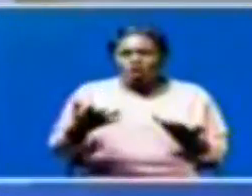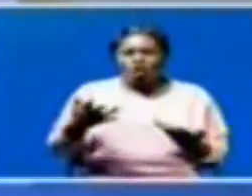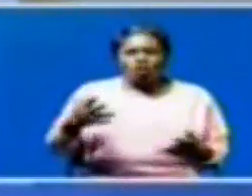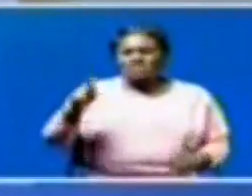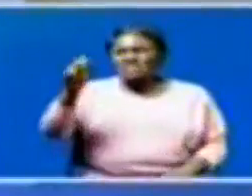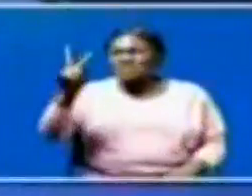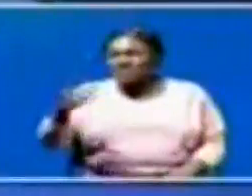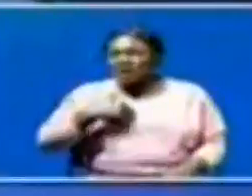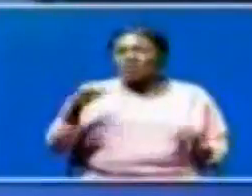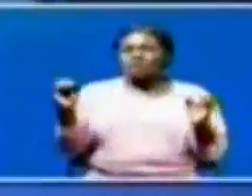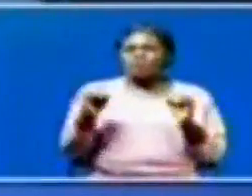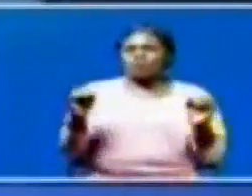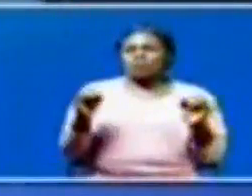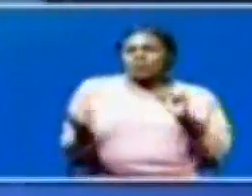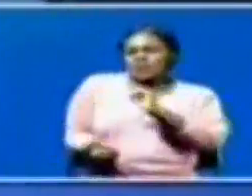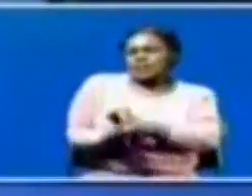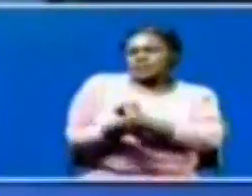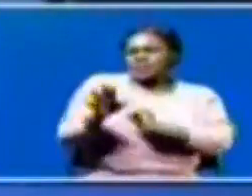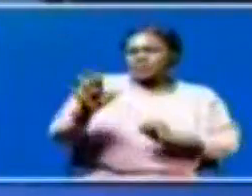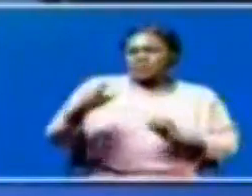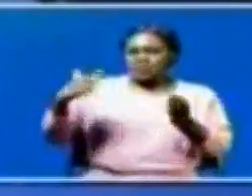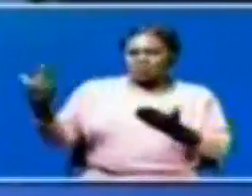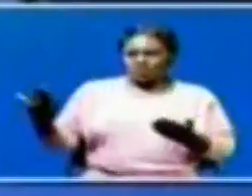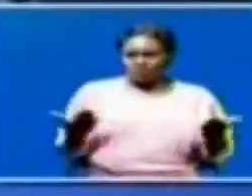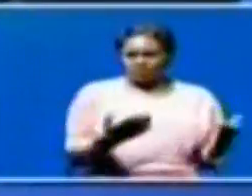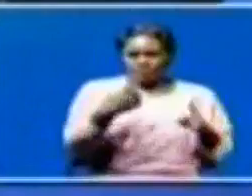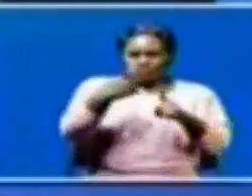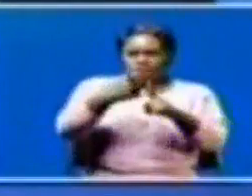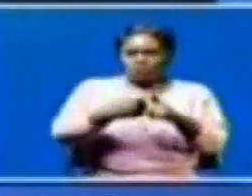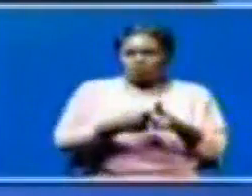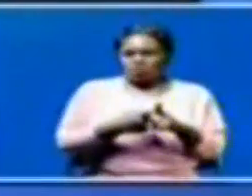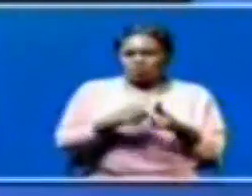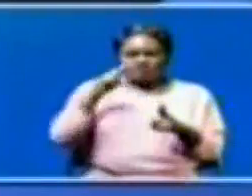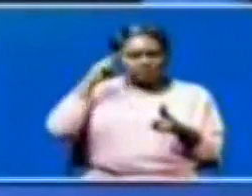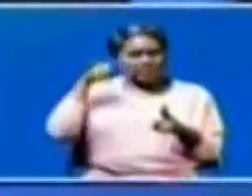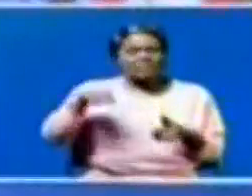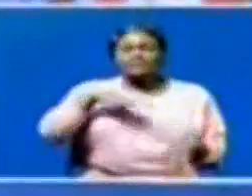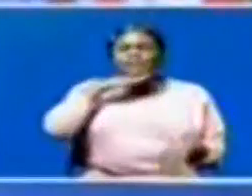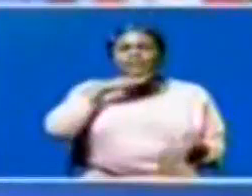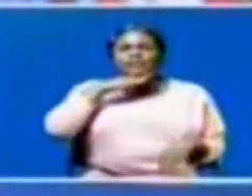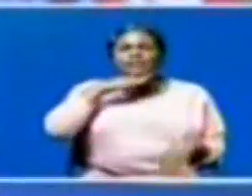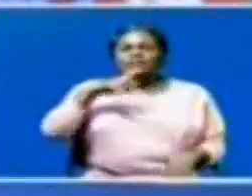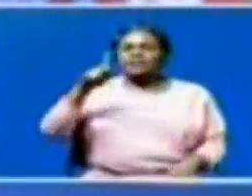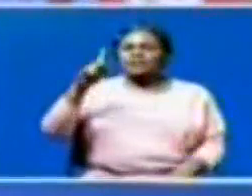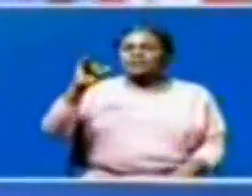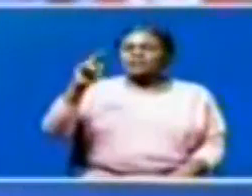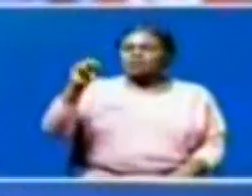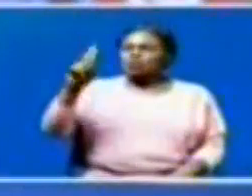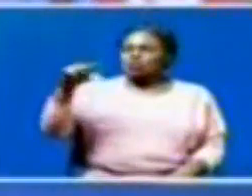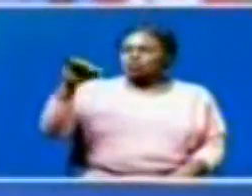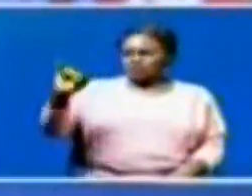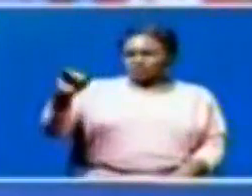ama kwa ma-radio. Akisimulia mapokezi yake alivyotoka kuna kudhaniwa ni kuzimu. Kenongi, nikipanda